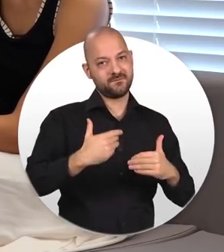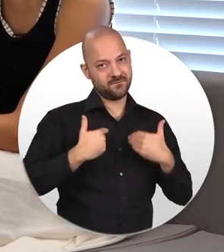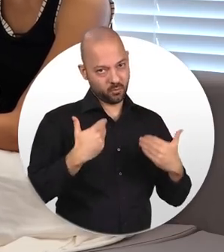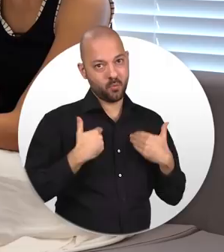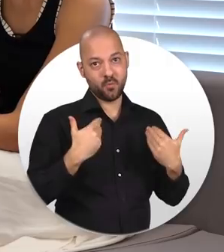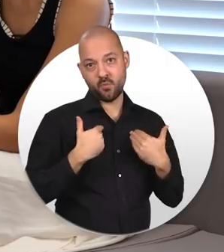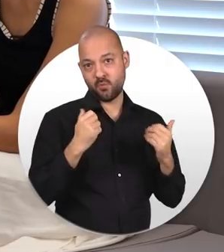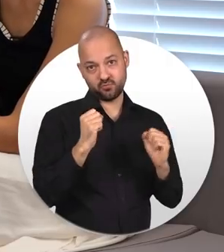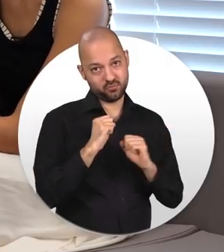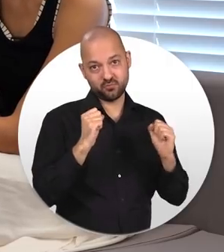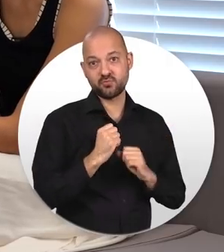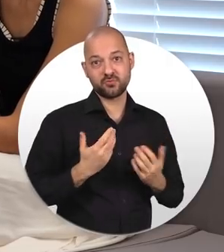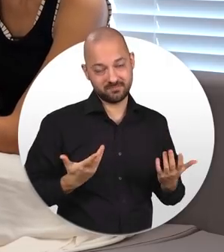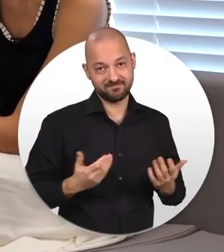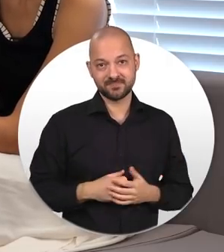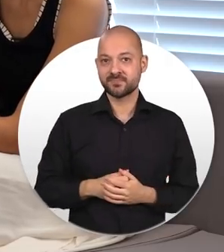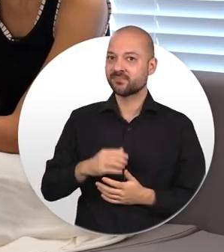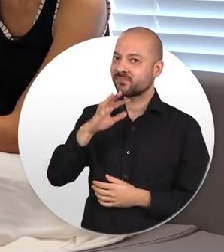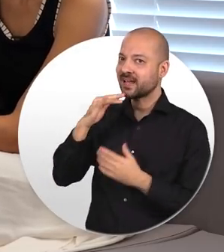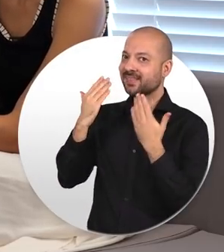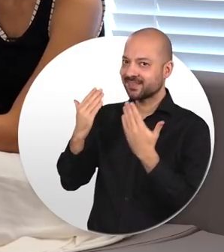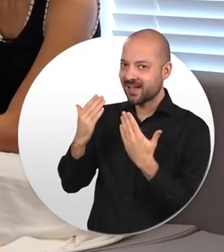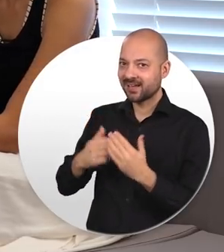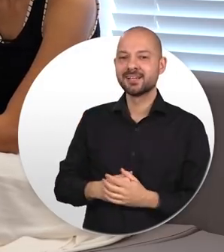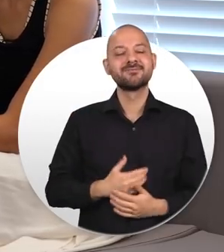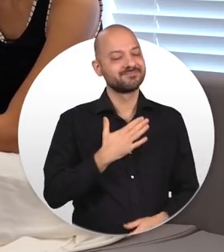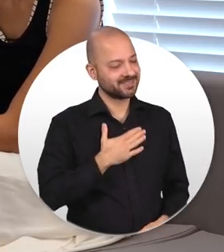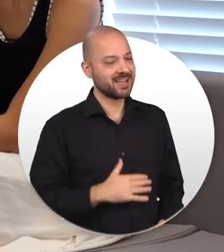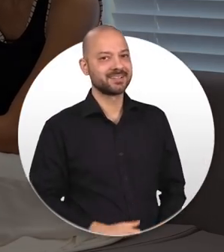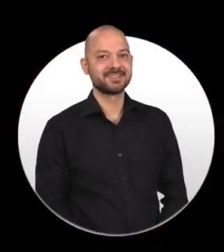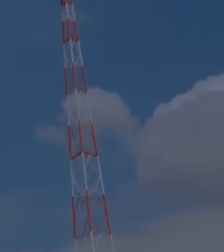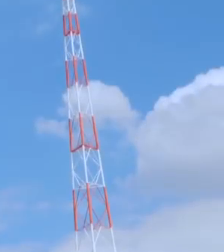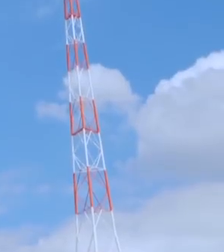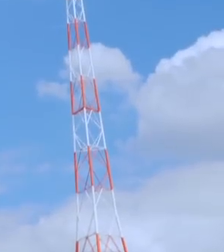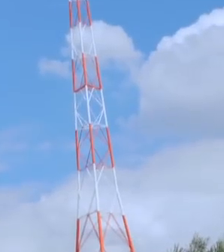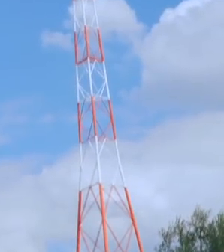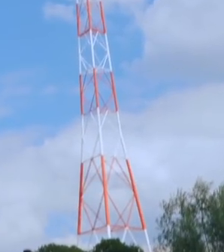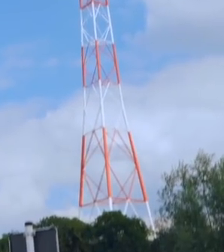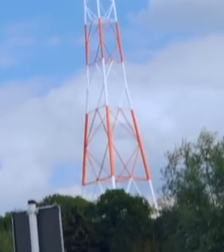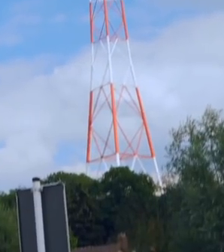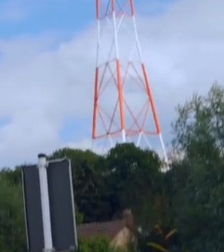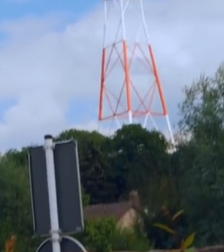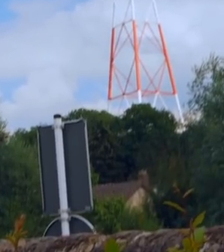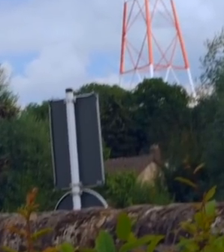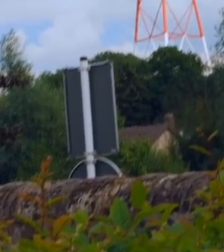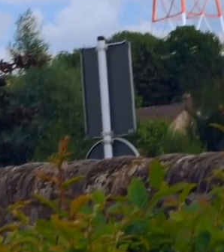froh darüber, dass das weiter lebt. Okay, vielmals merci. Mal ganz gerne geschieht.